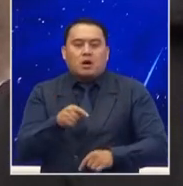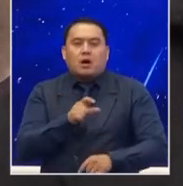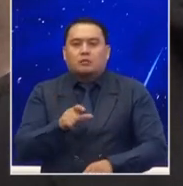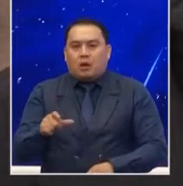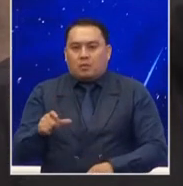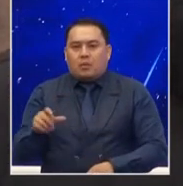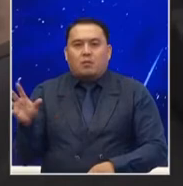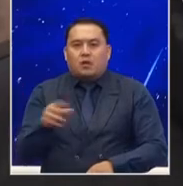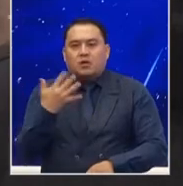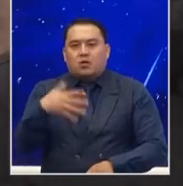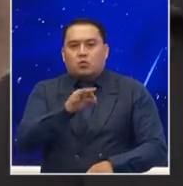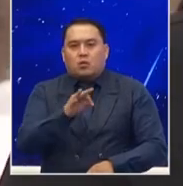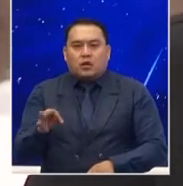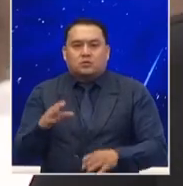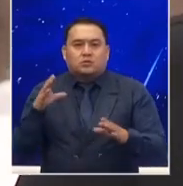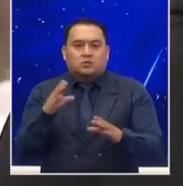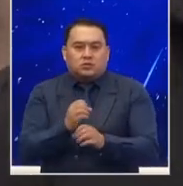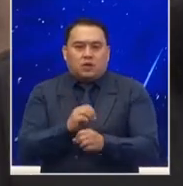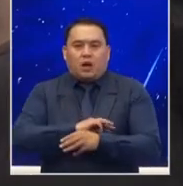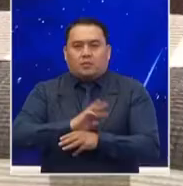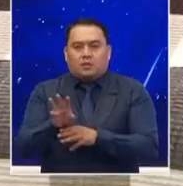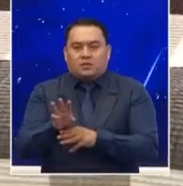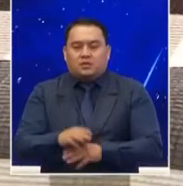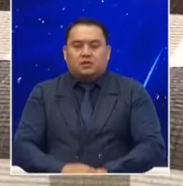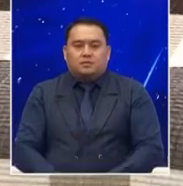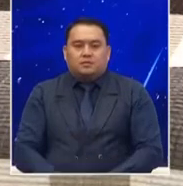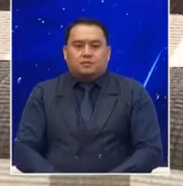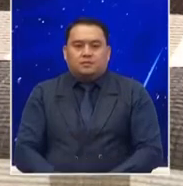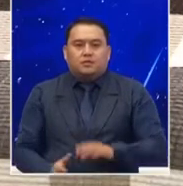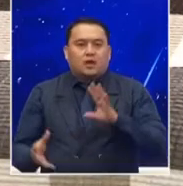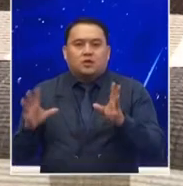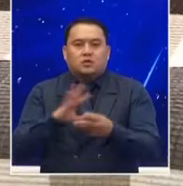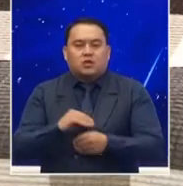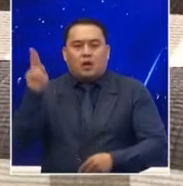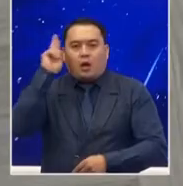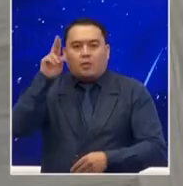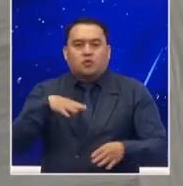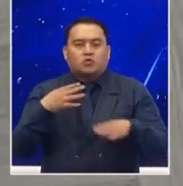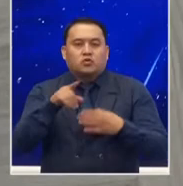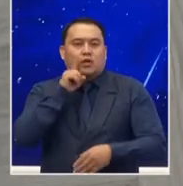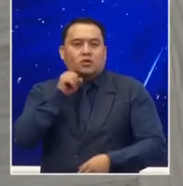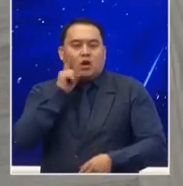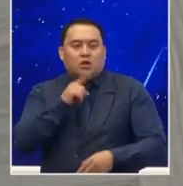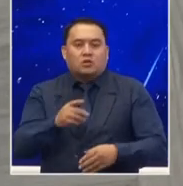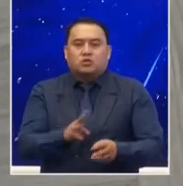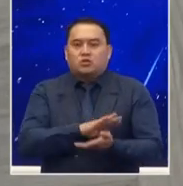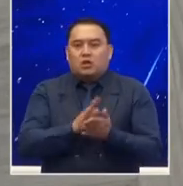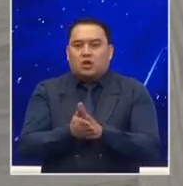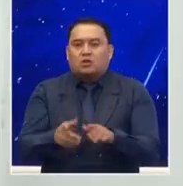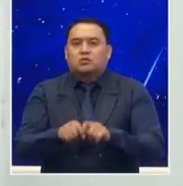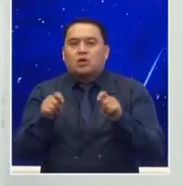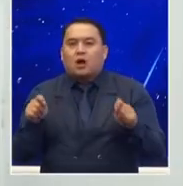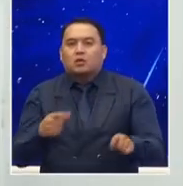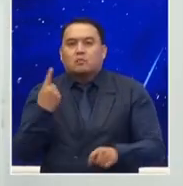барлығы енді қазір 50%-ға дейін жатақханамен қамтамасыз етілді. Жалпы өңірде білімге құштар жастарға барынша жағдай жасалып келеді. Бір